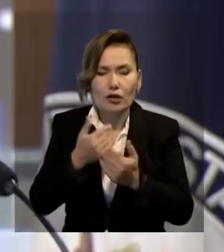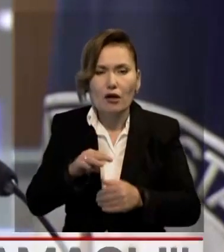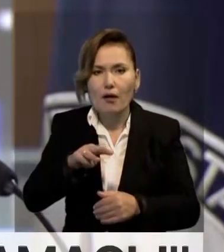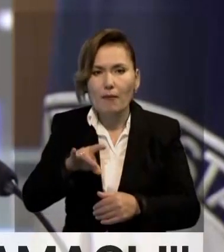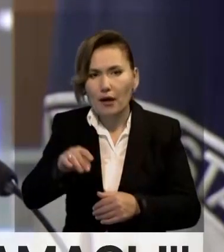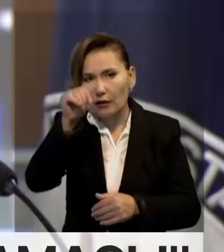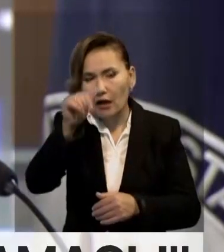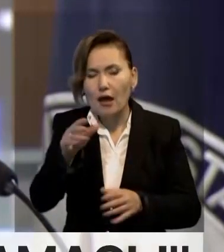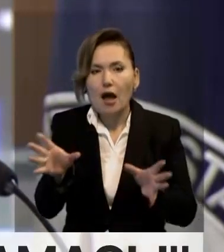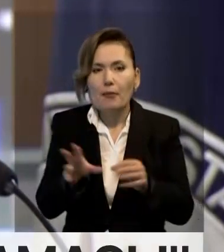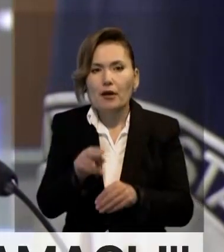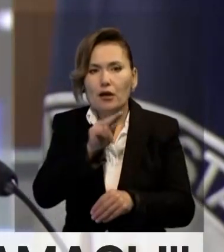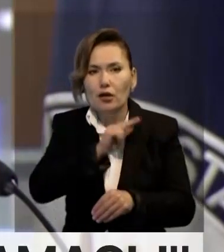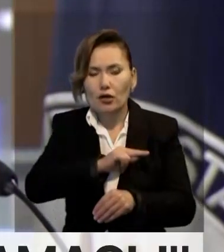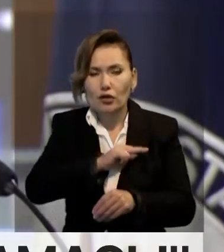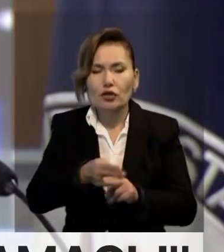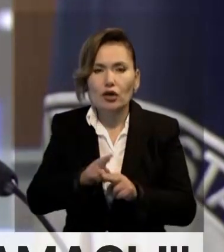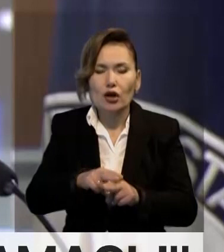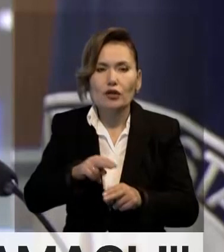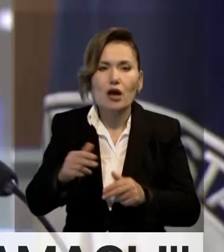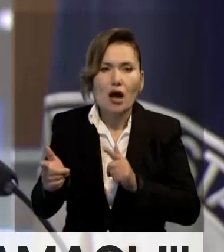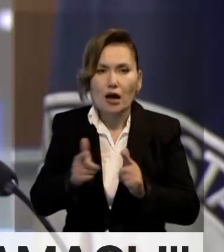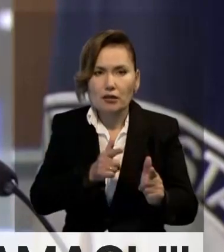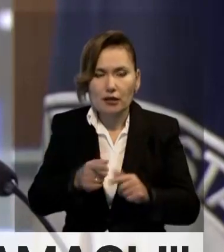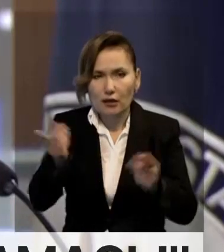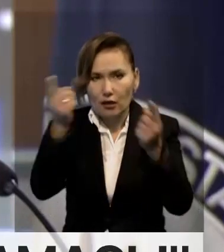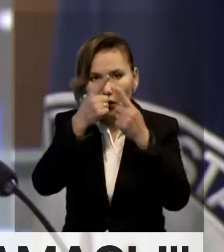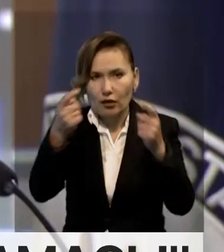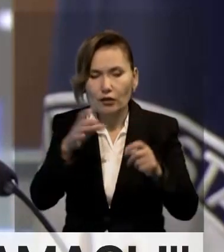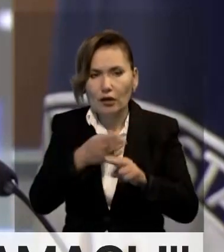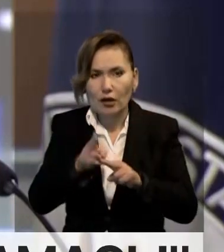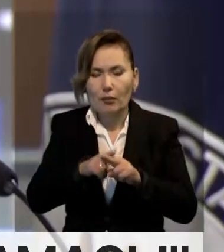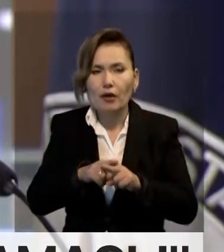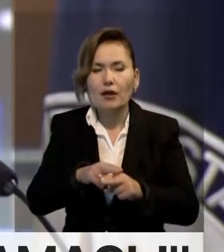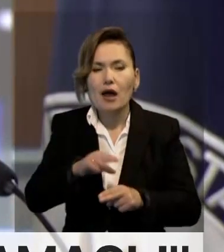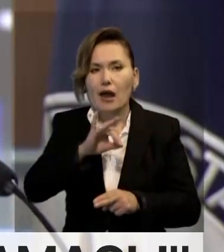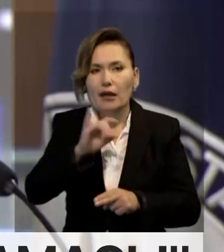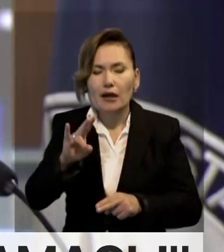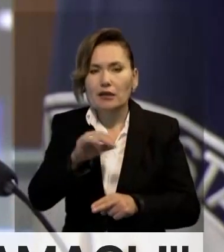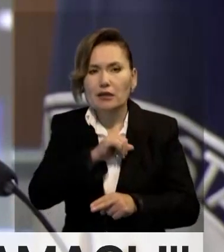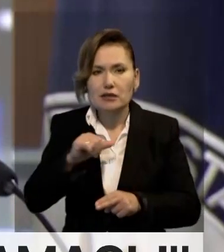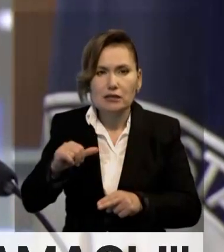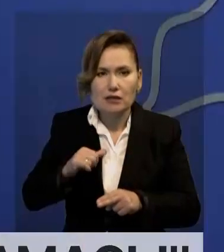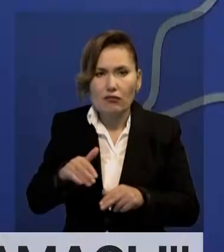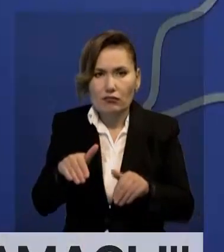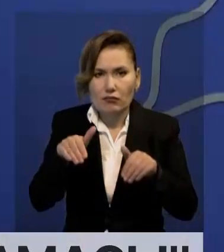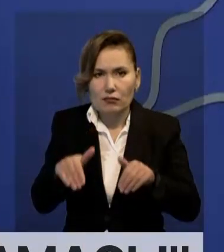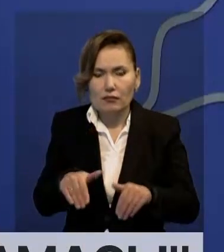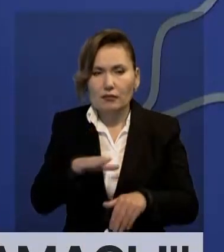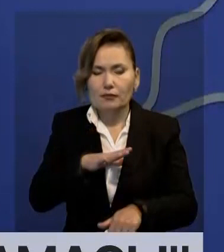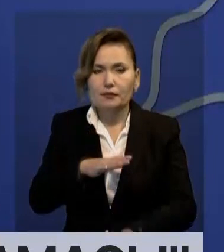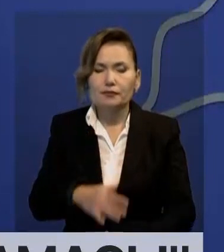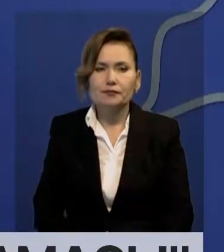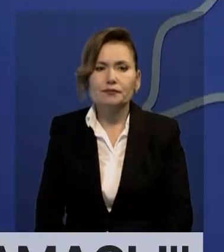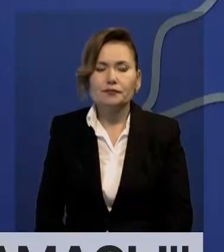ғана бірлескен жоспарды іске асыру бойынша жұмыс істеуге әзірміз деп мәлімдегенбіз. Тек ол кезде Иранның өзі дайын емес